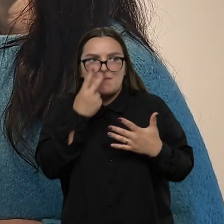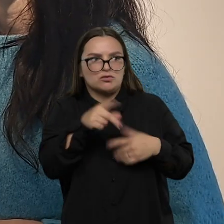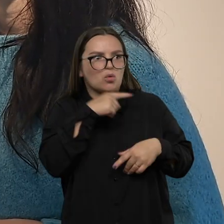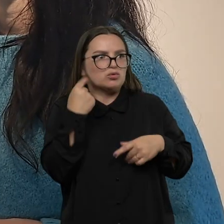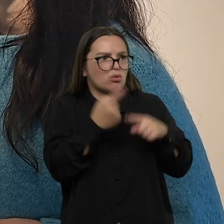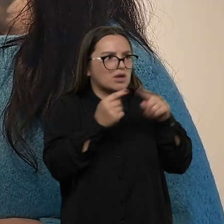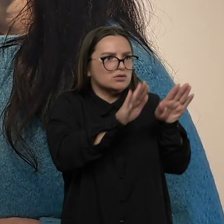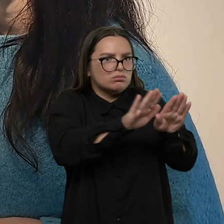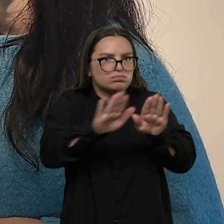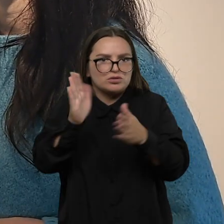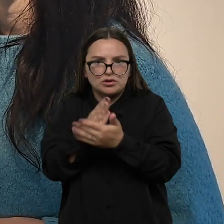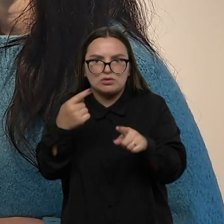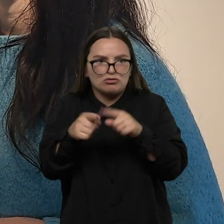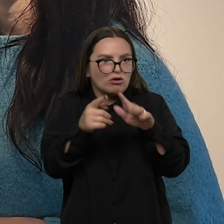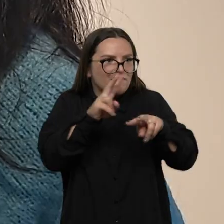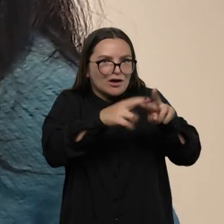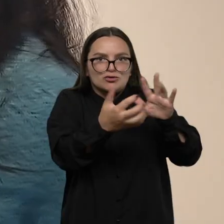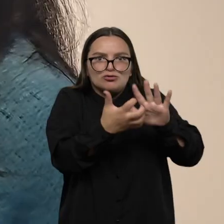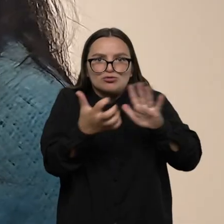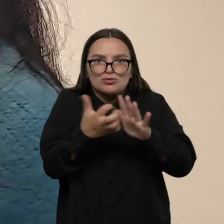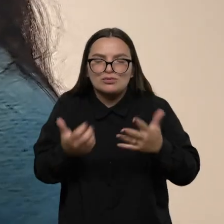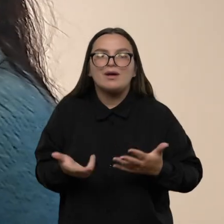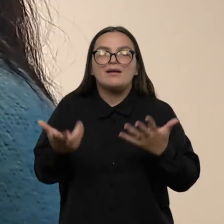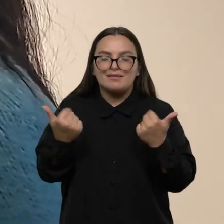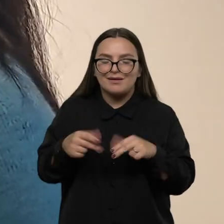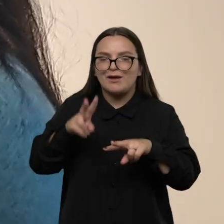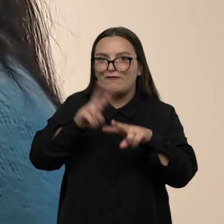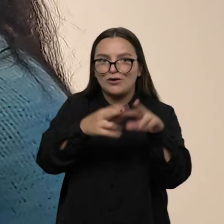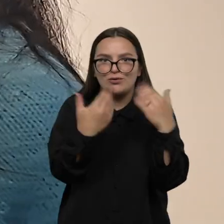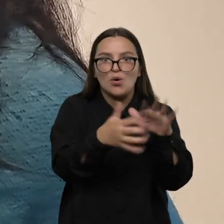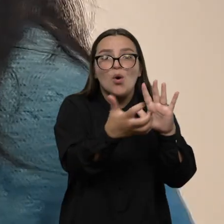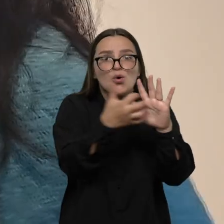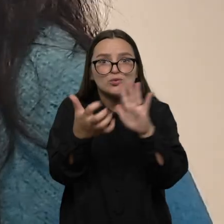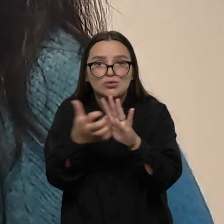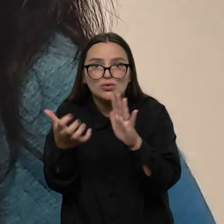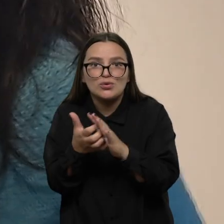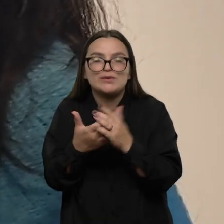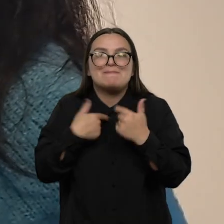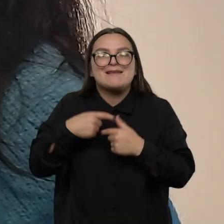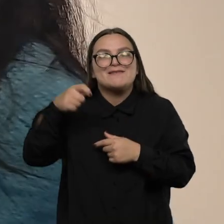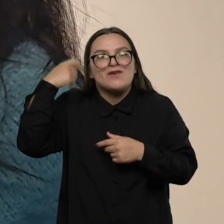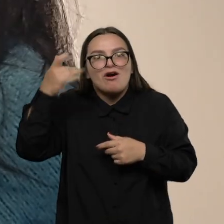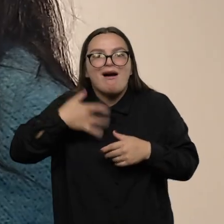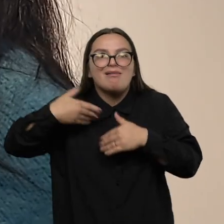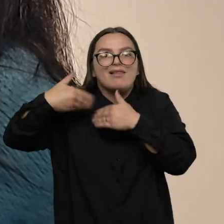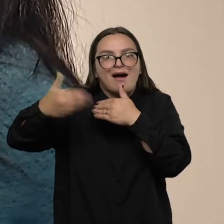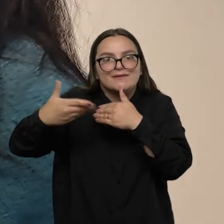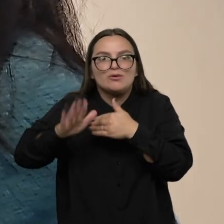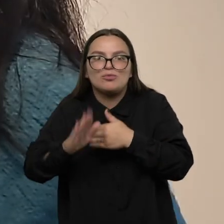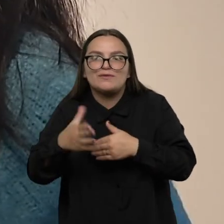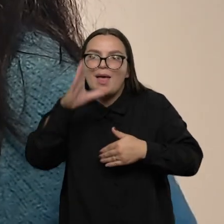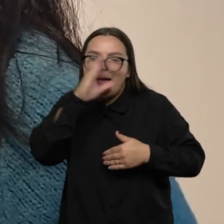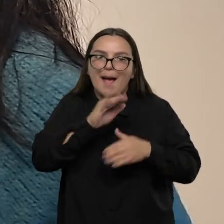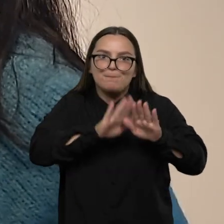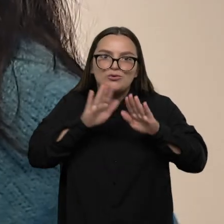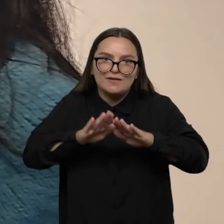nemažai ir jau žiūriu, pritrūksta vietos. Taip, vietos jau iš tiesų trūksta. Tokių svajonių turim, kad gal kada ateityje